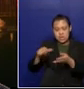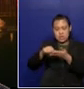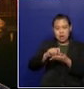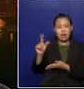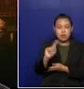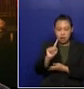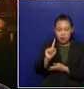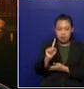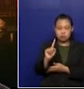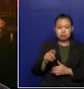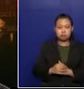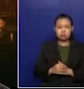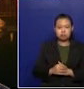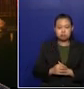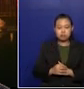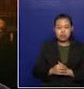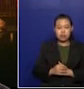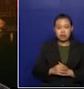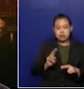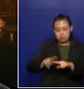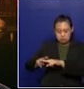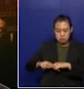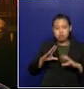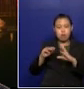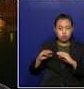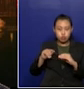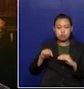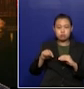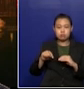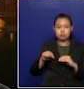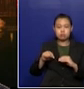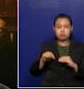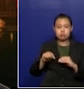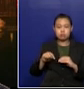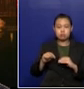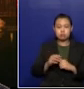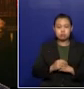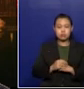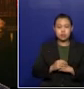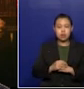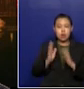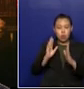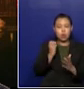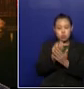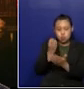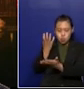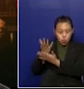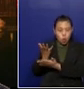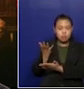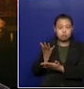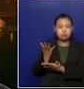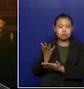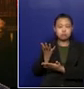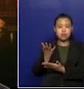นที่มานั่งประชุมรอบโต๊ะท่านน่ะขอโทษที่ต้องพูดคำนี้นะเจ้าสัวทั้งหลายที่คุมเรื่องอาหารเรื่องความ